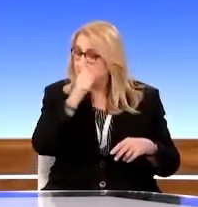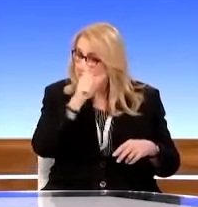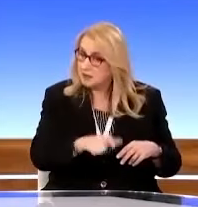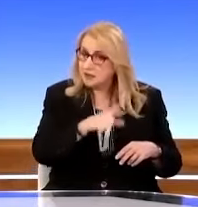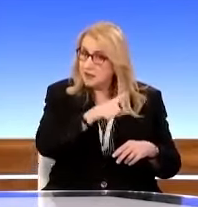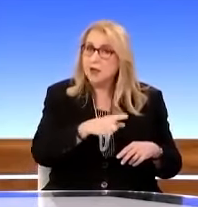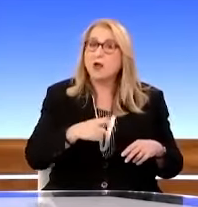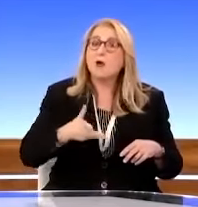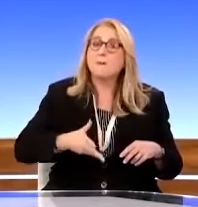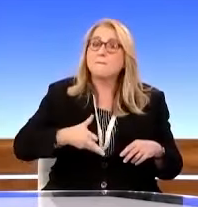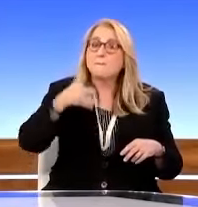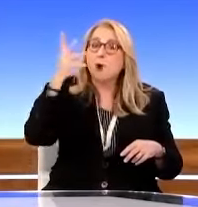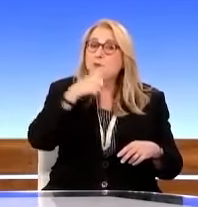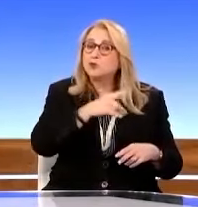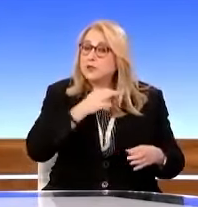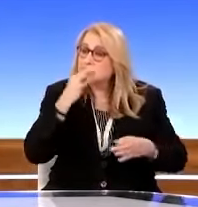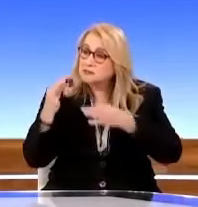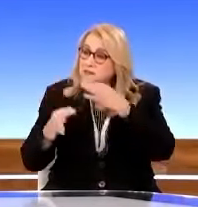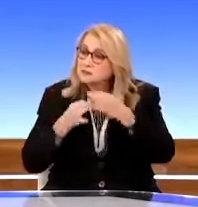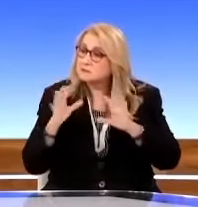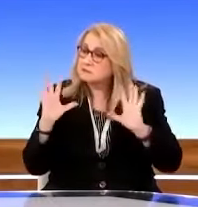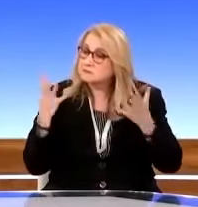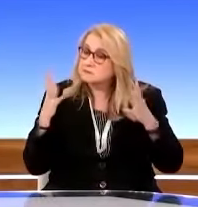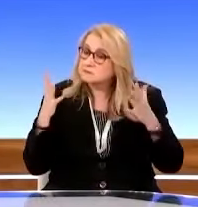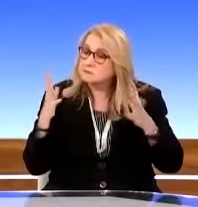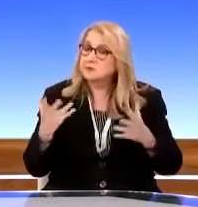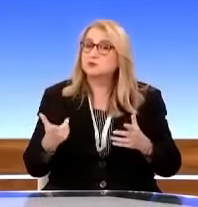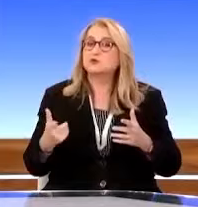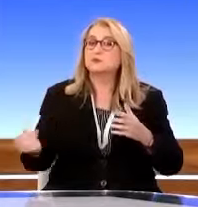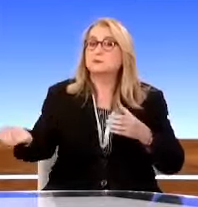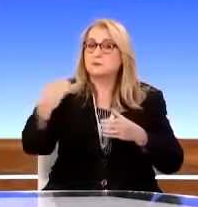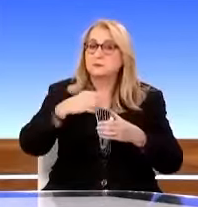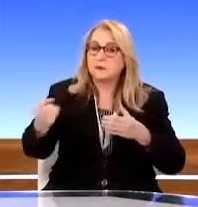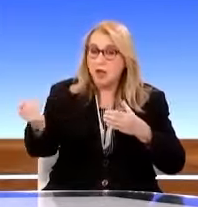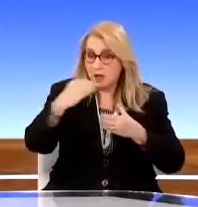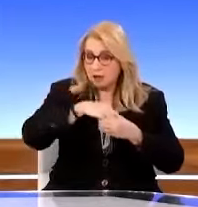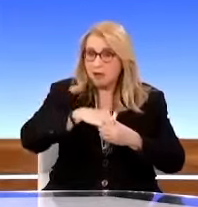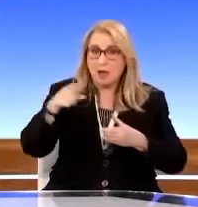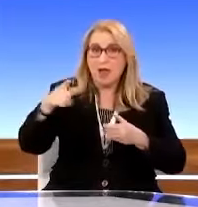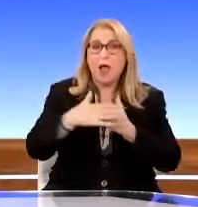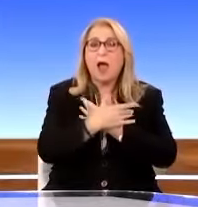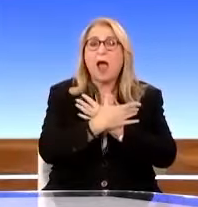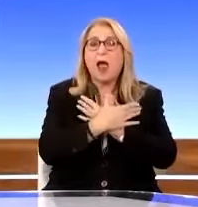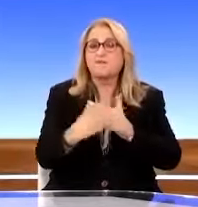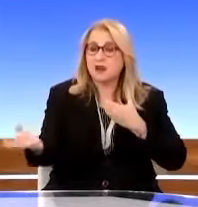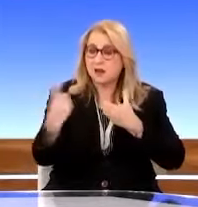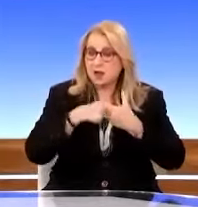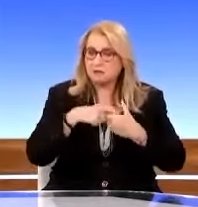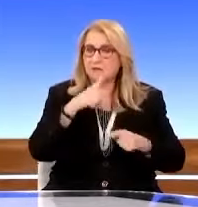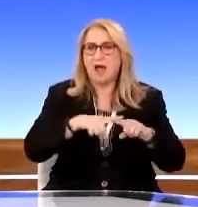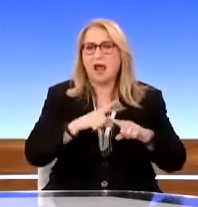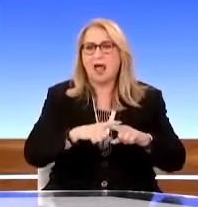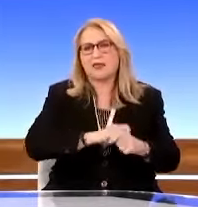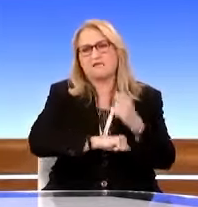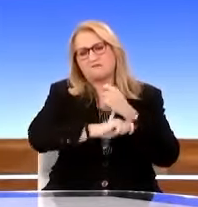θα συνεχίσει μάλλον να μπλοκάρει το άνοιγμα των 5 κεφαλαίων κατά την ένταξη της Αλβανίας? Η Ελλάδα έχει επιταχύνει σημαντικά